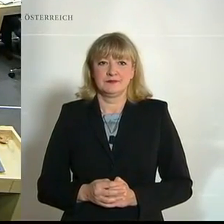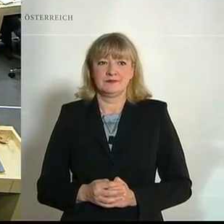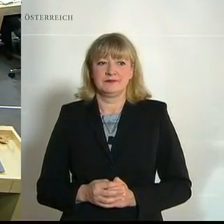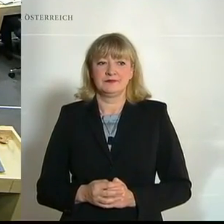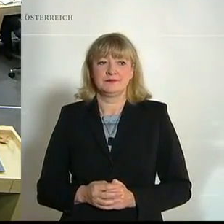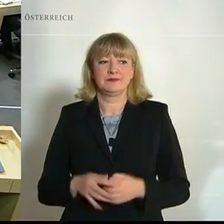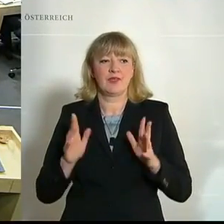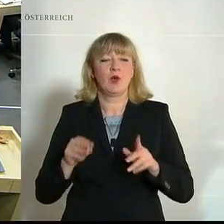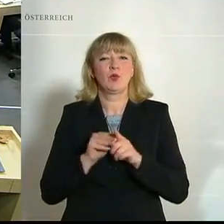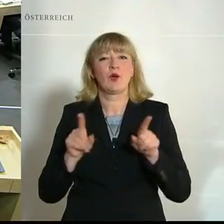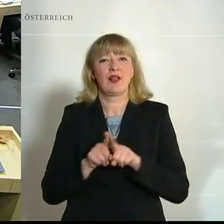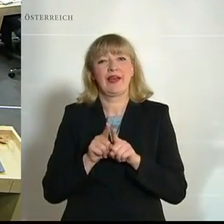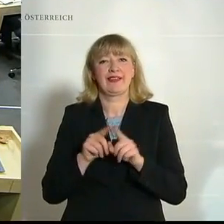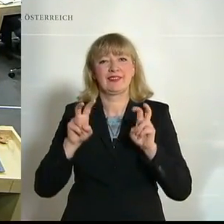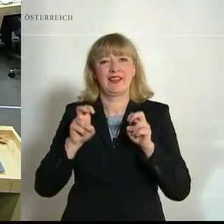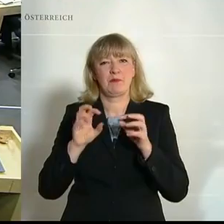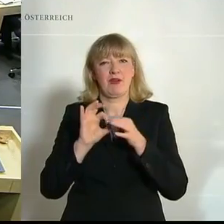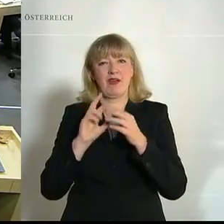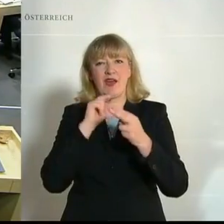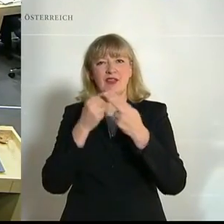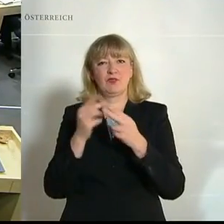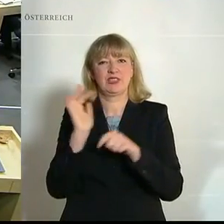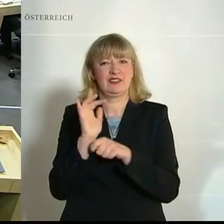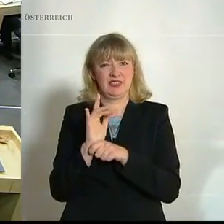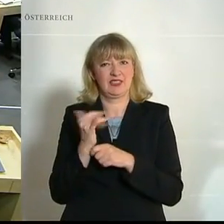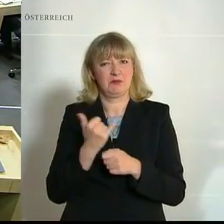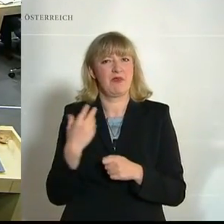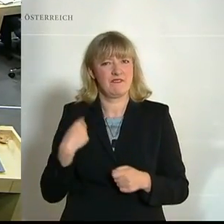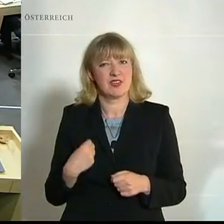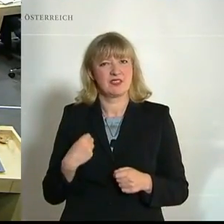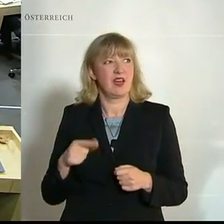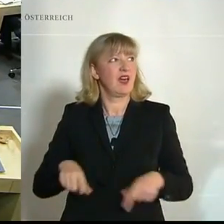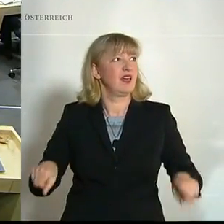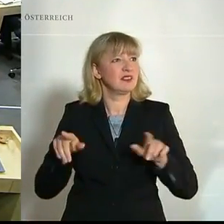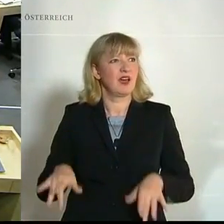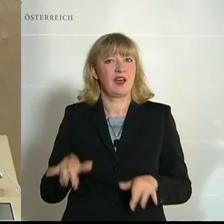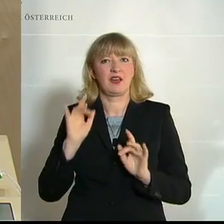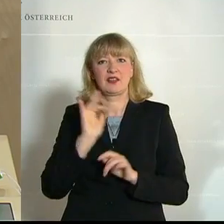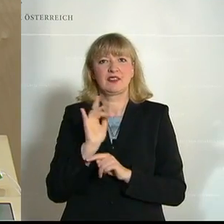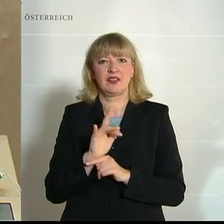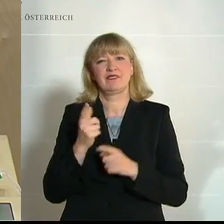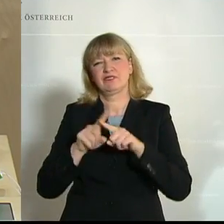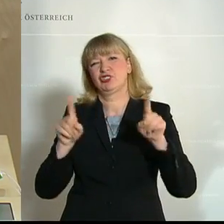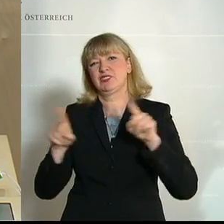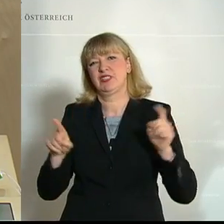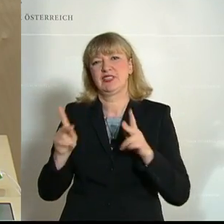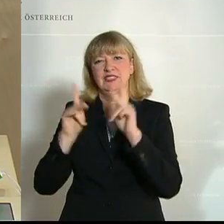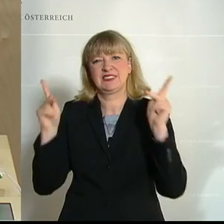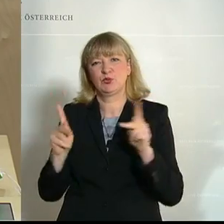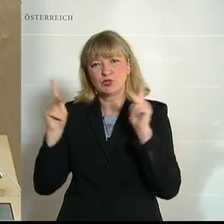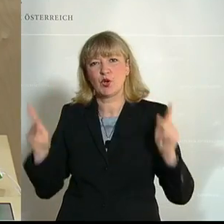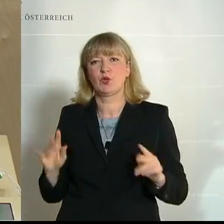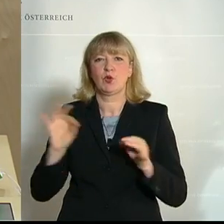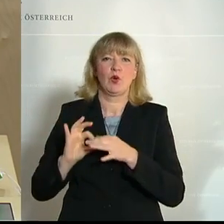Und um gleich noch auf die Kritik einzugehen, was immer wieder quasi in den Raum gestellt wird von verschiedenen Institutionen